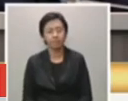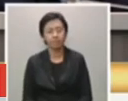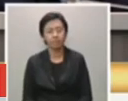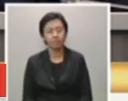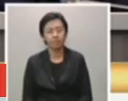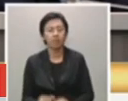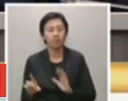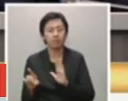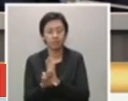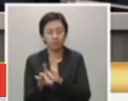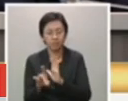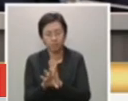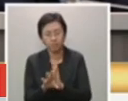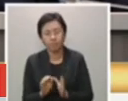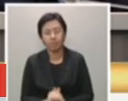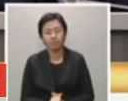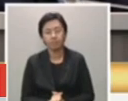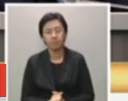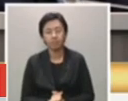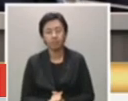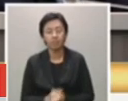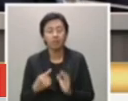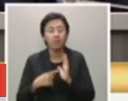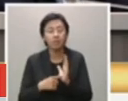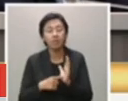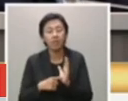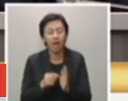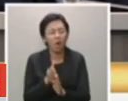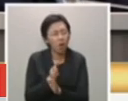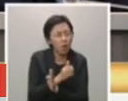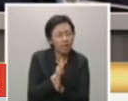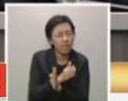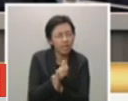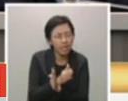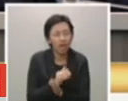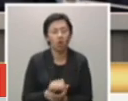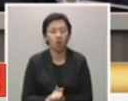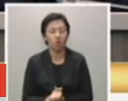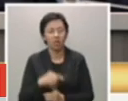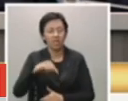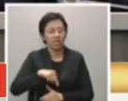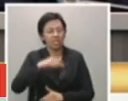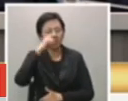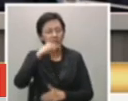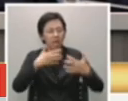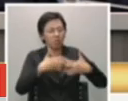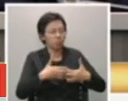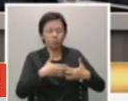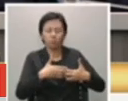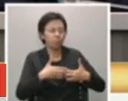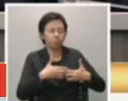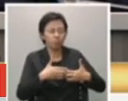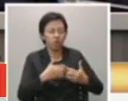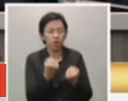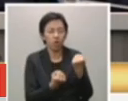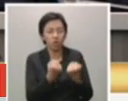สุดท้ายเหมือนกรณีที่เกิดขึ้นในไม่กี่วันที่ผ่านมาย้ายฐานการผลิตครับโรงงานรถยน